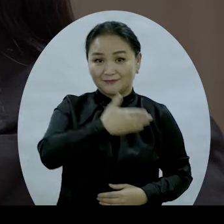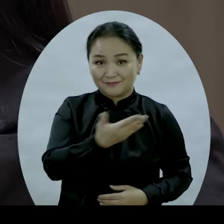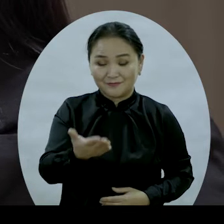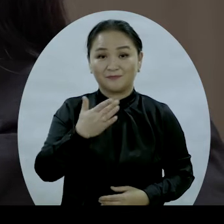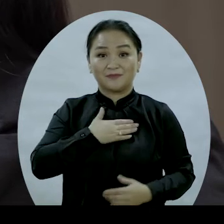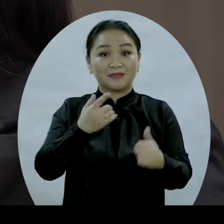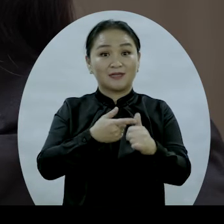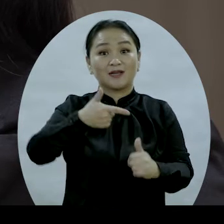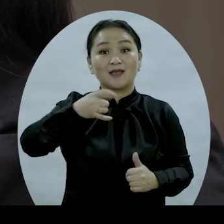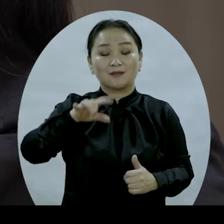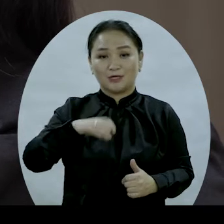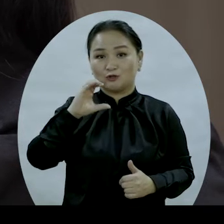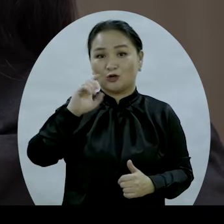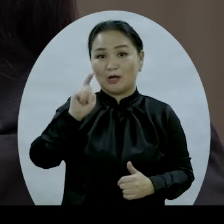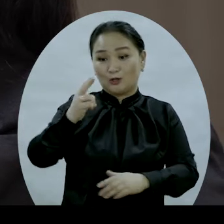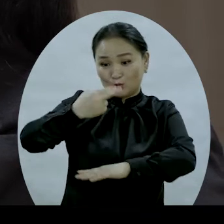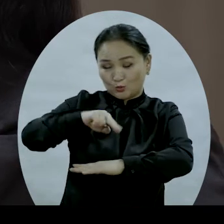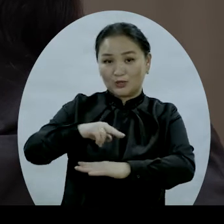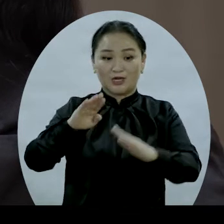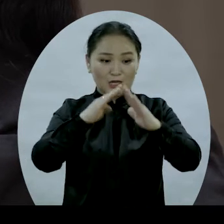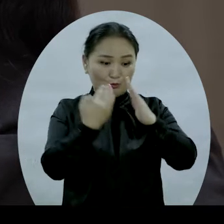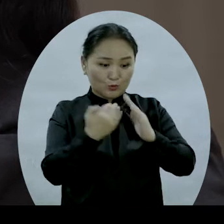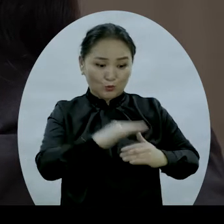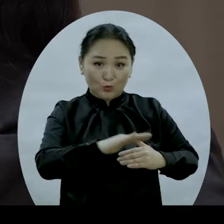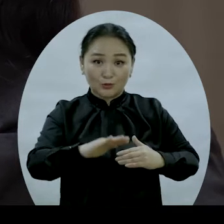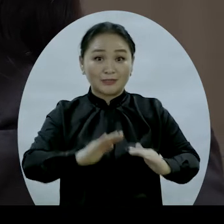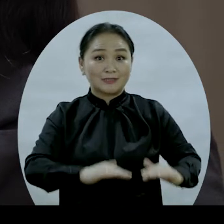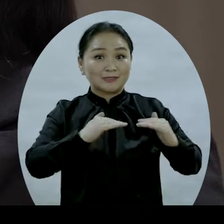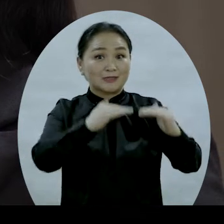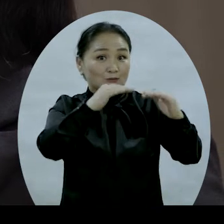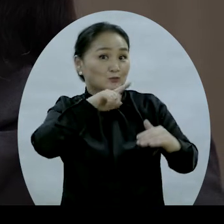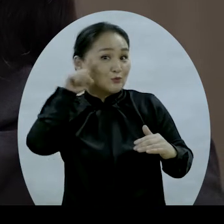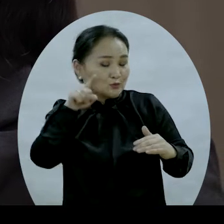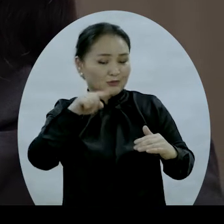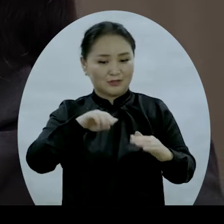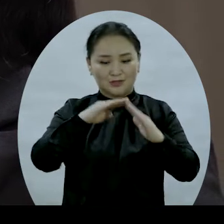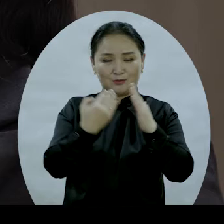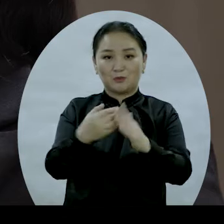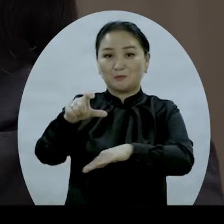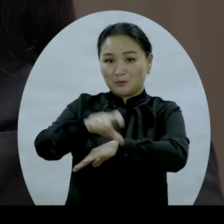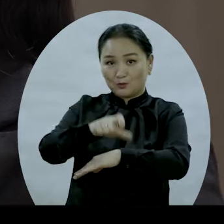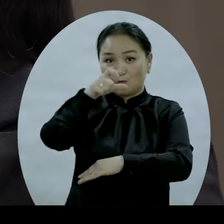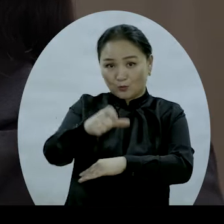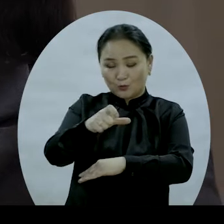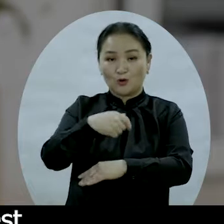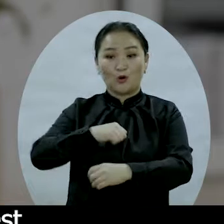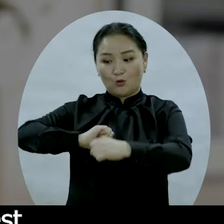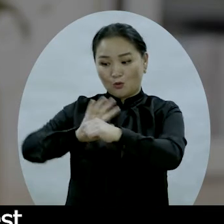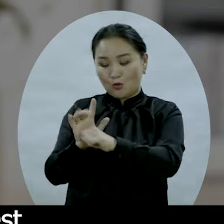Сайн байцгаана уу, намайг Гэрэлмаа гэдэг. Би сонгоо хайхын дүрэн гэр бүл хүүхэд залуучуудын хөгжлийн хилцэн гэр бүлийн асуудал харилсан мэрэгчнэр